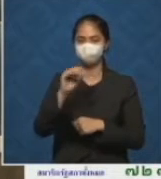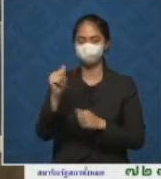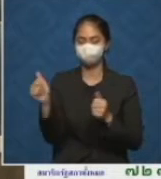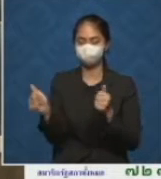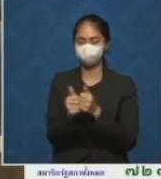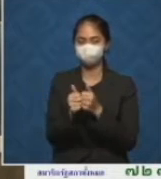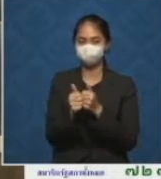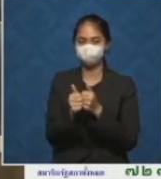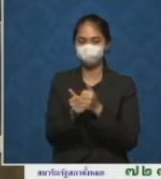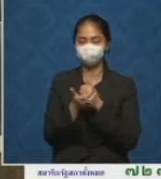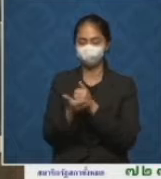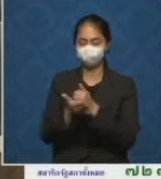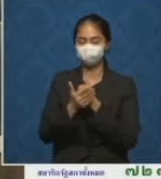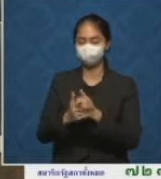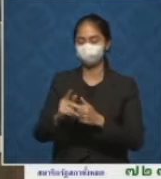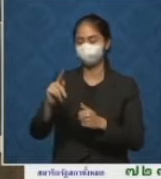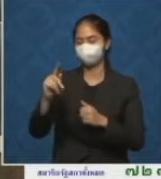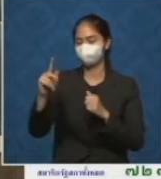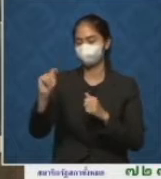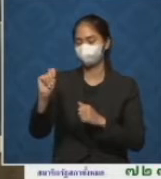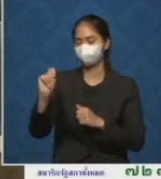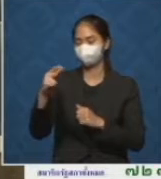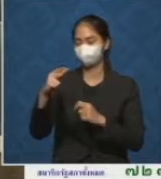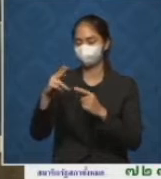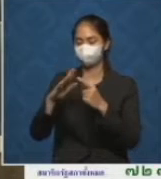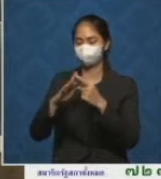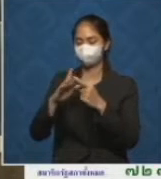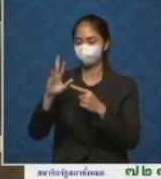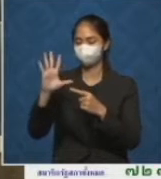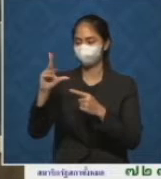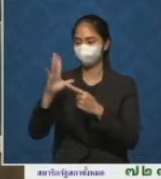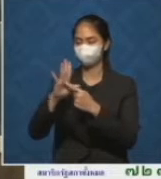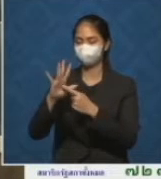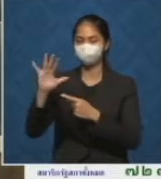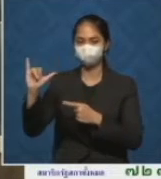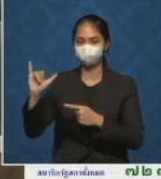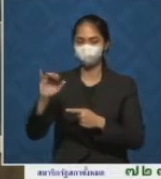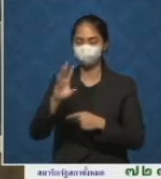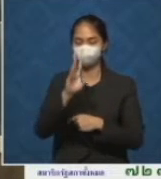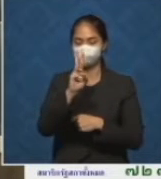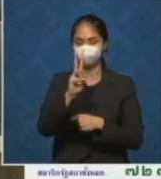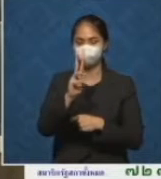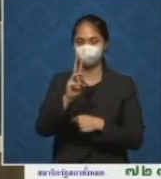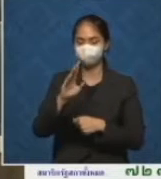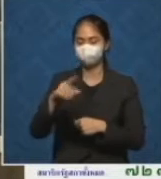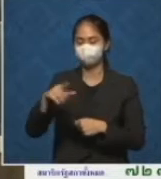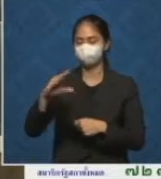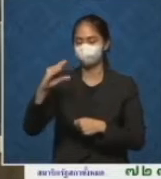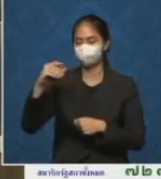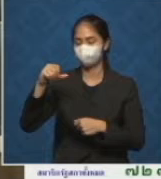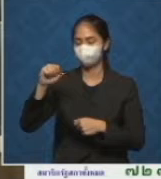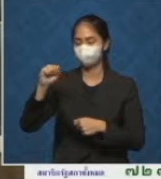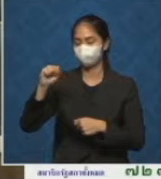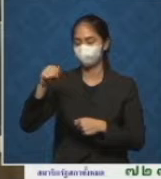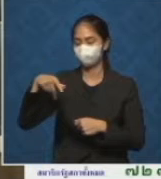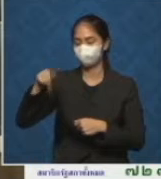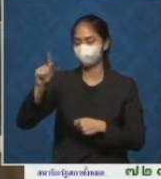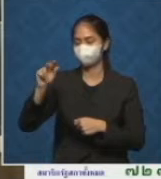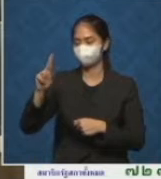ศาสตราจารย์เฉลิมชัยบุญยลีพันธ์6พลเอกประสาทสุขเก